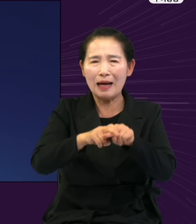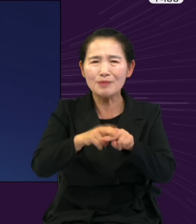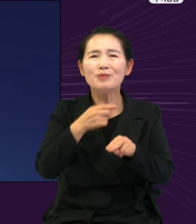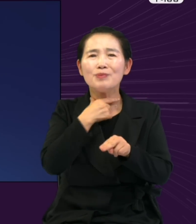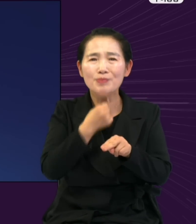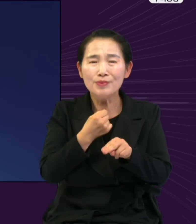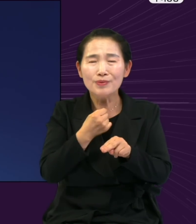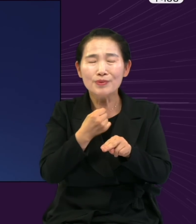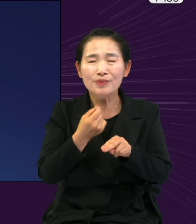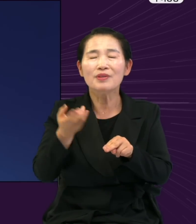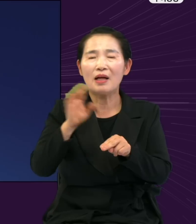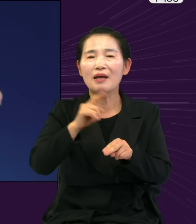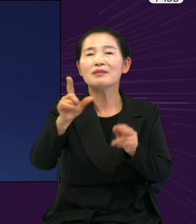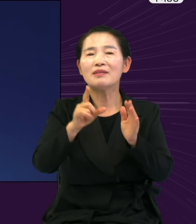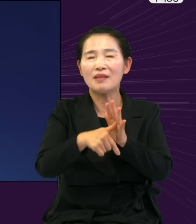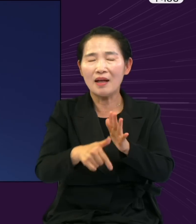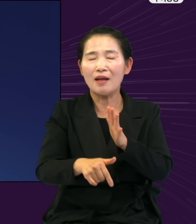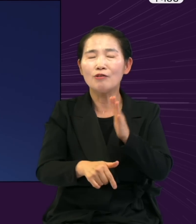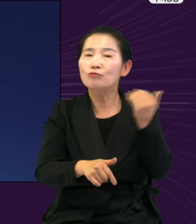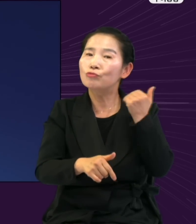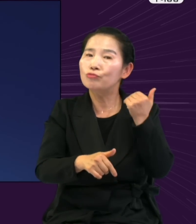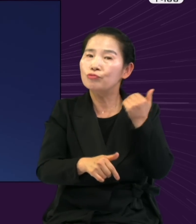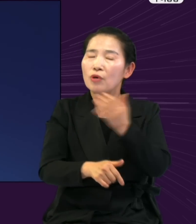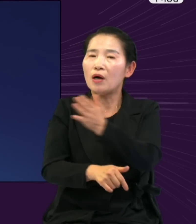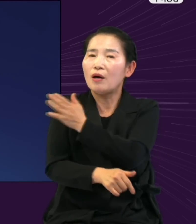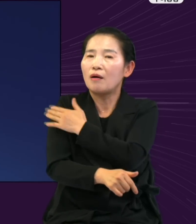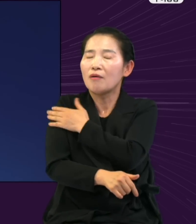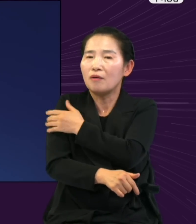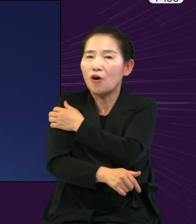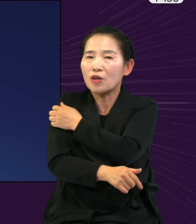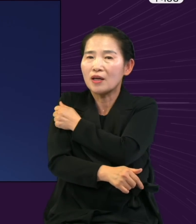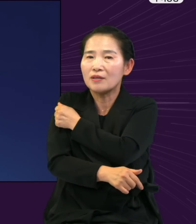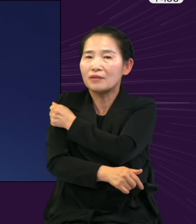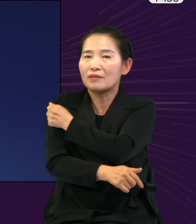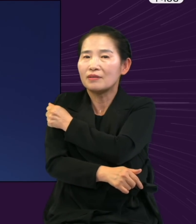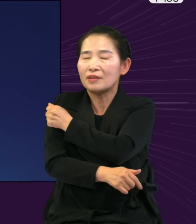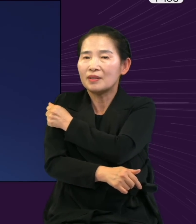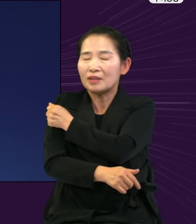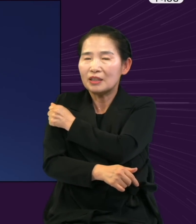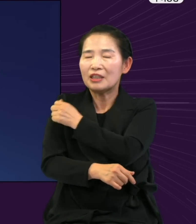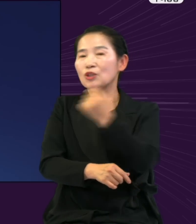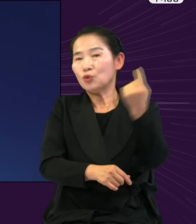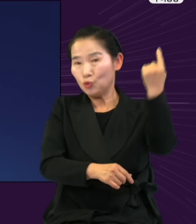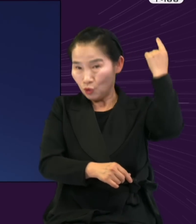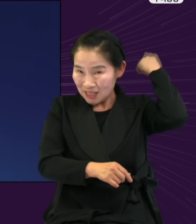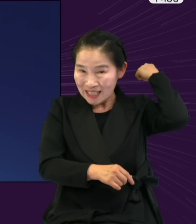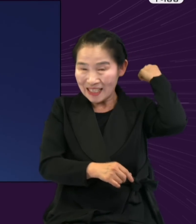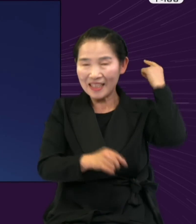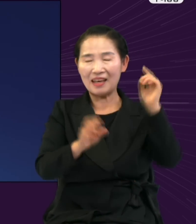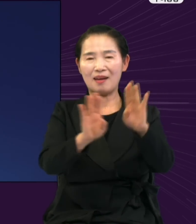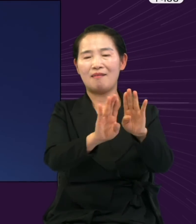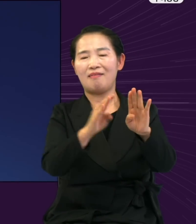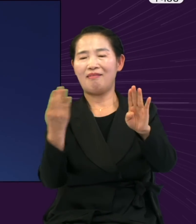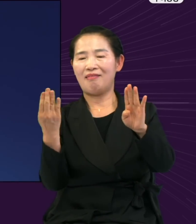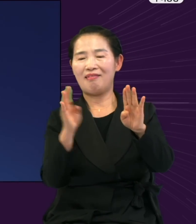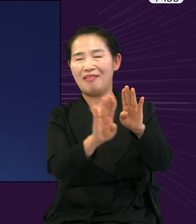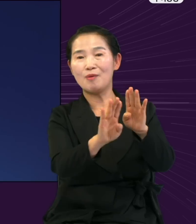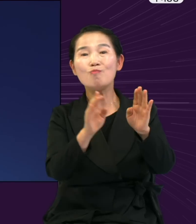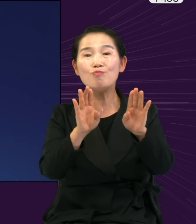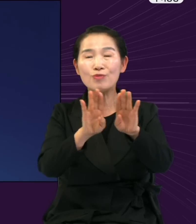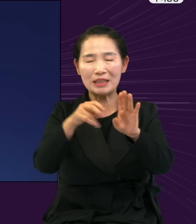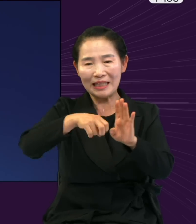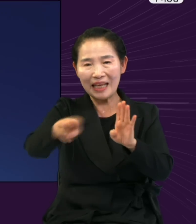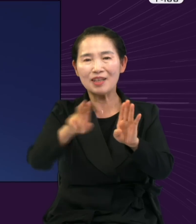이렇게 잡고는 뒷문 내리는 바로 그 앞에 바, 이렇게 긴 바 혹시 아세요? 거기에 저를 앉혀줬어요. 앉긴